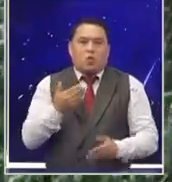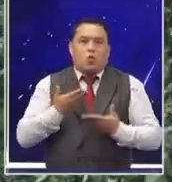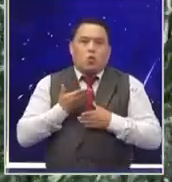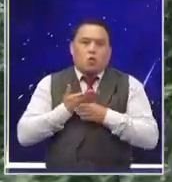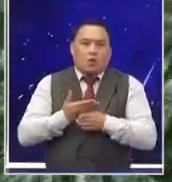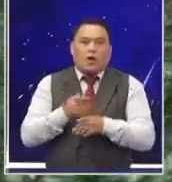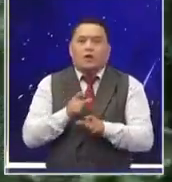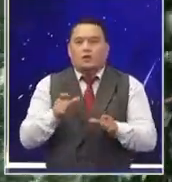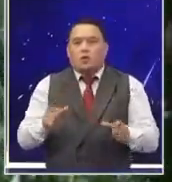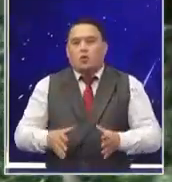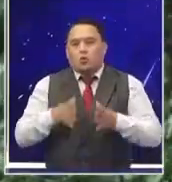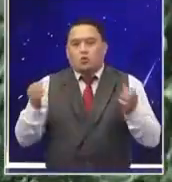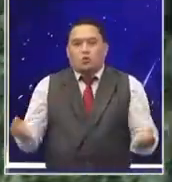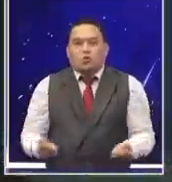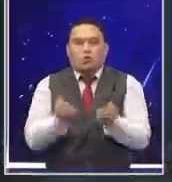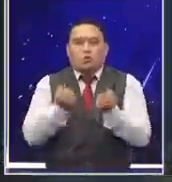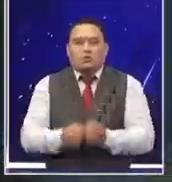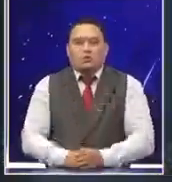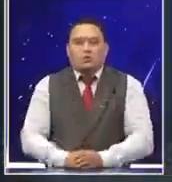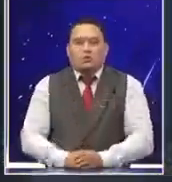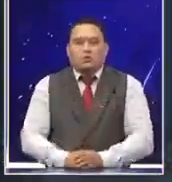зәру адамдарға үлкен демеу болып отыр.